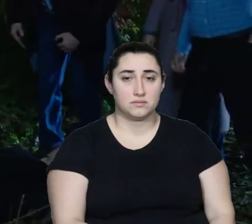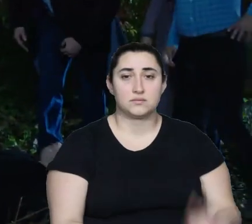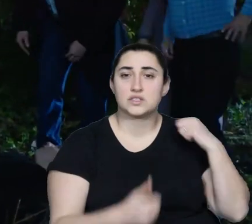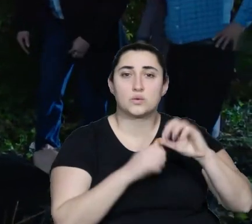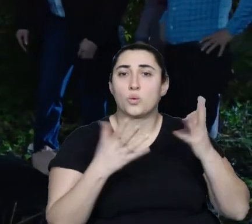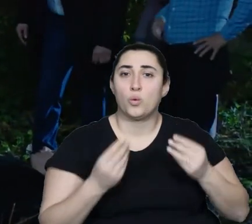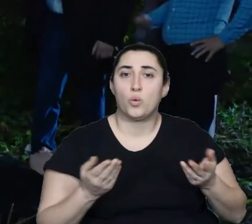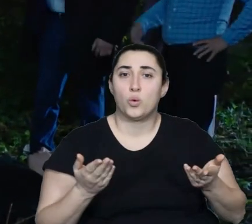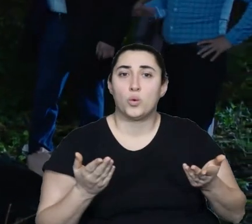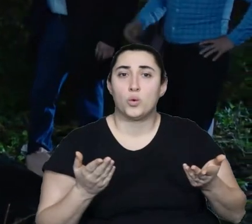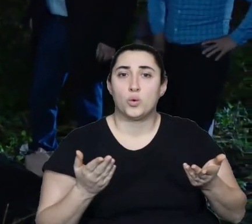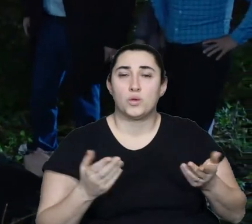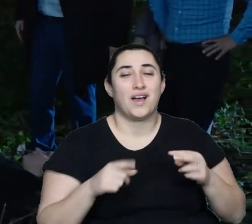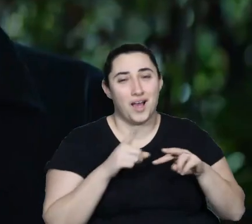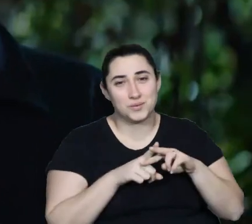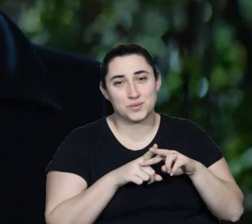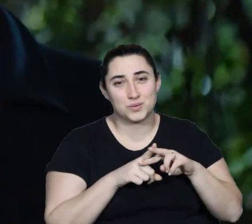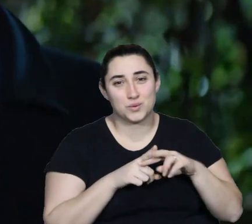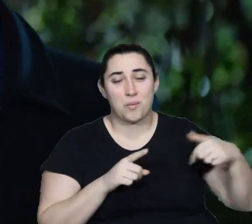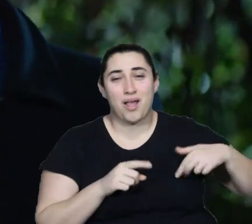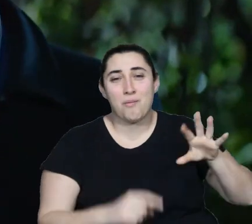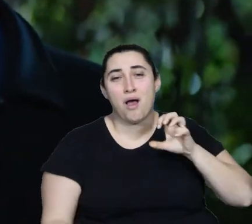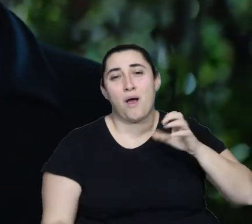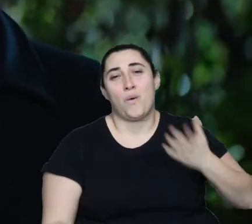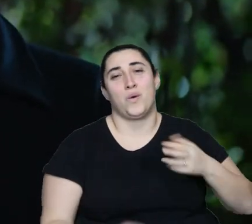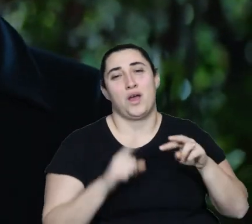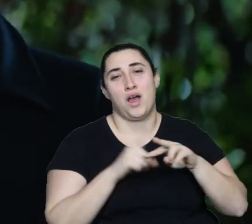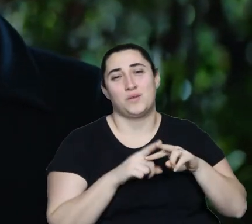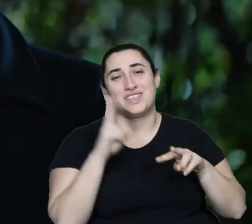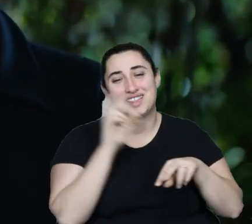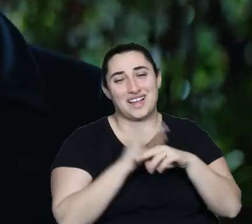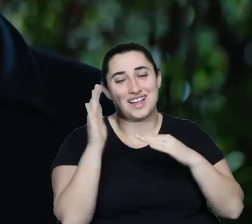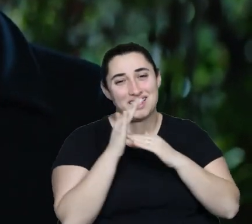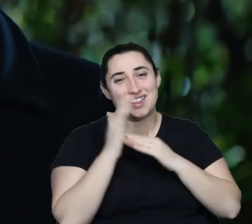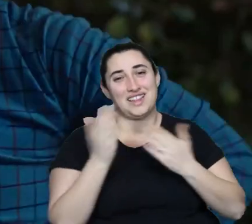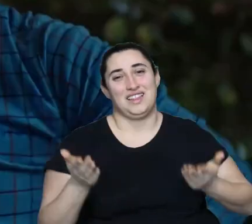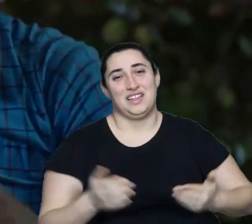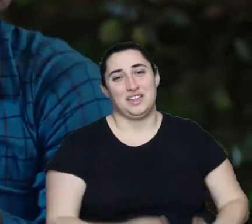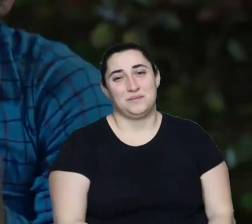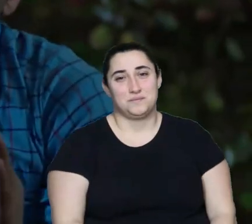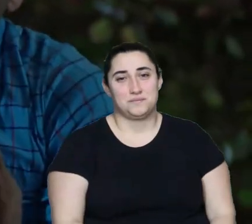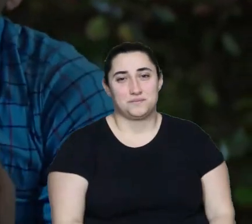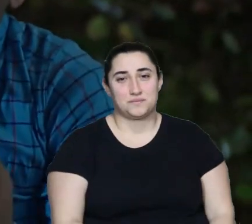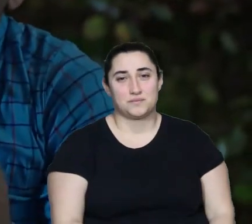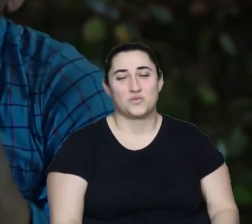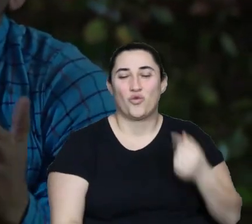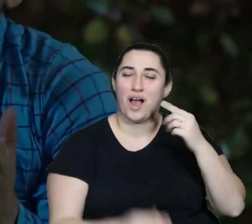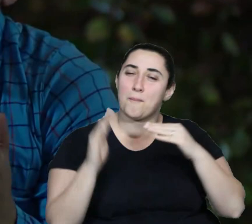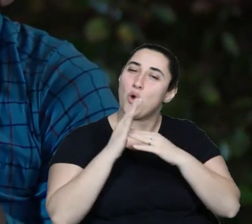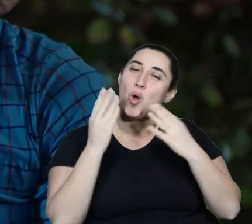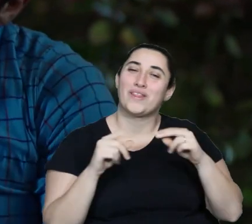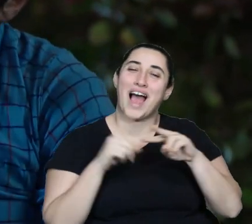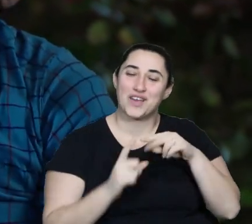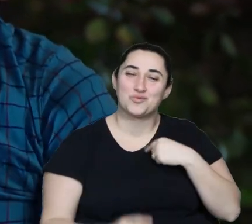Yine ne oldu? Aysu, belimiz koptu Aysu. 2 dakika dinlenelim şekli. Küçük bir mola verdik